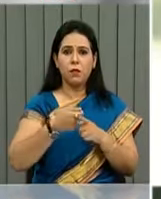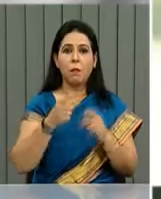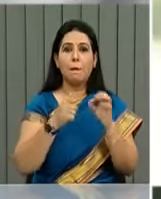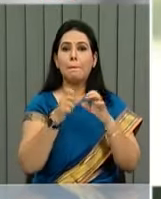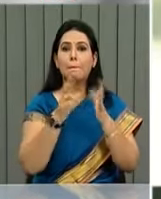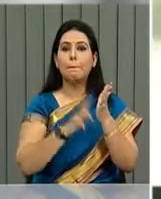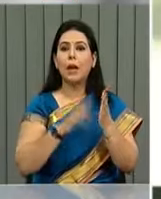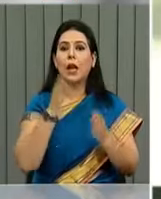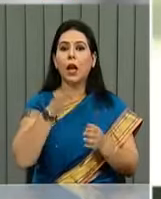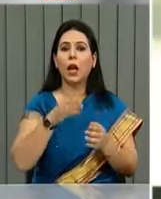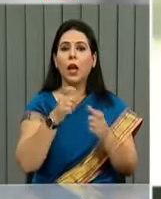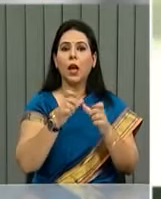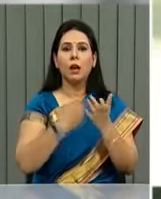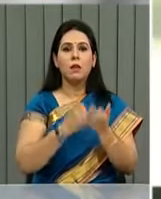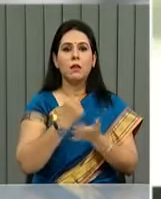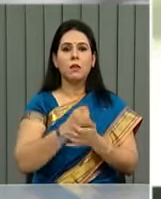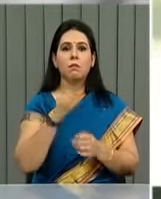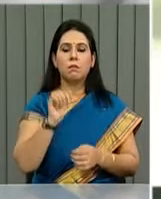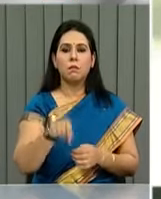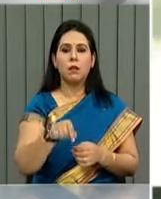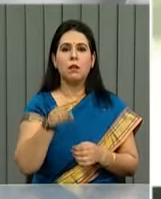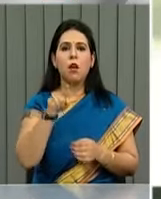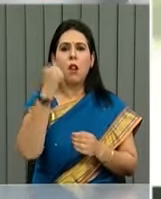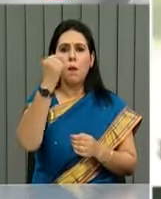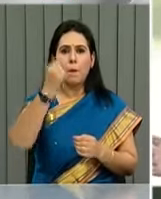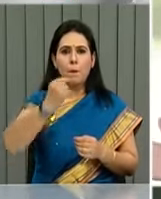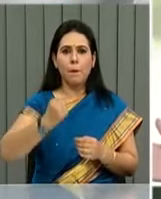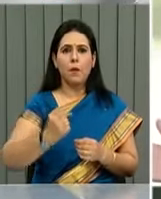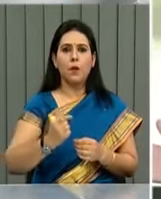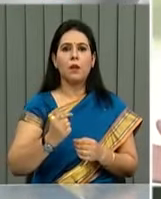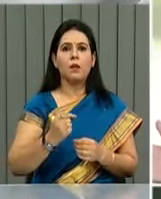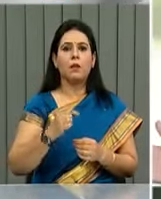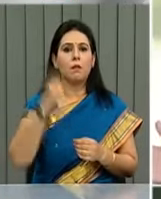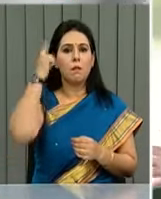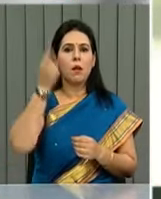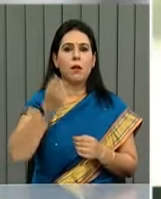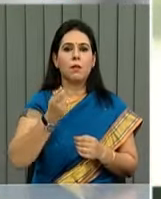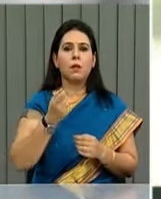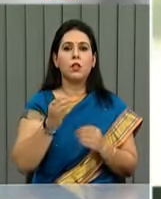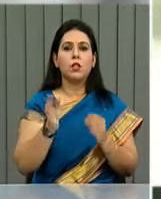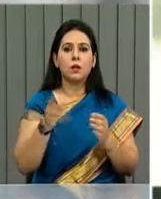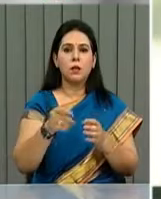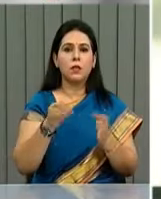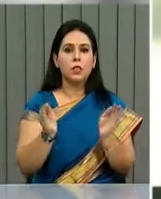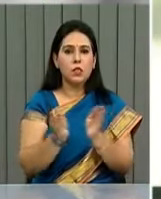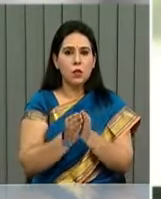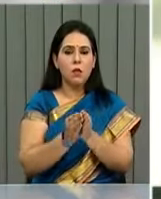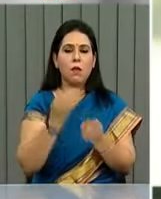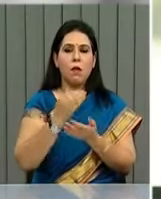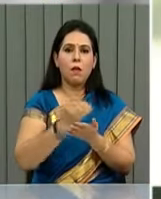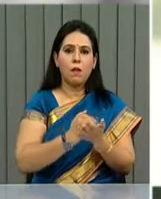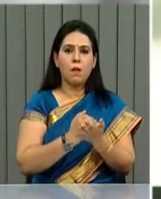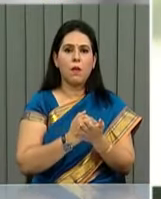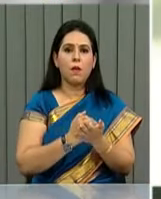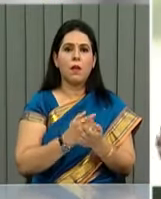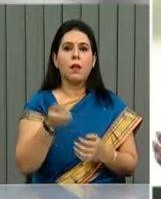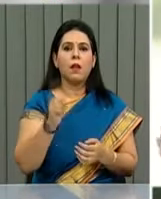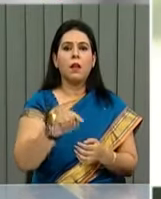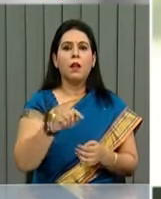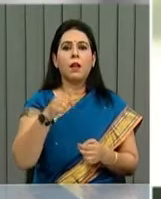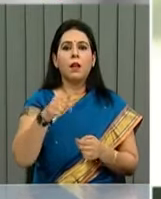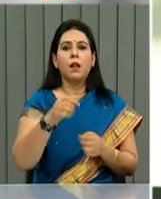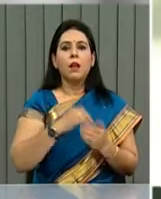कार्ड लाना। ये जितने कदम है ब्लैक मनी के प्रयोग को भी स्क्वीज करते हैं,